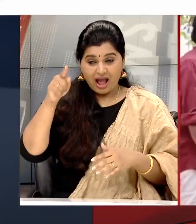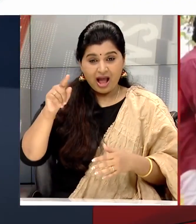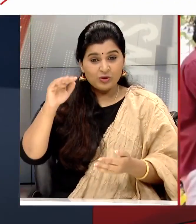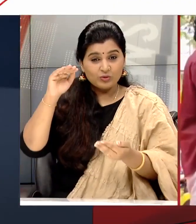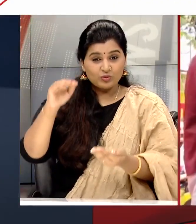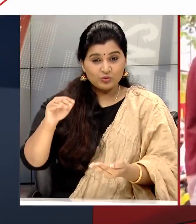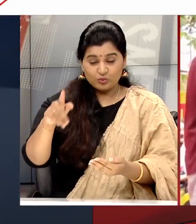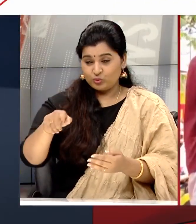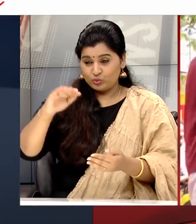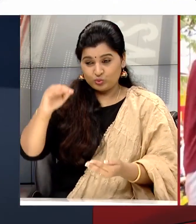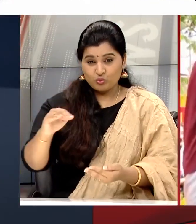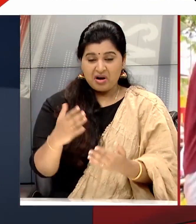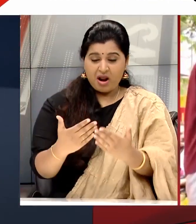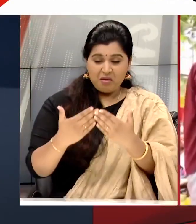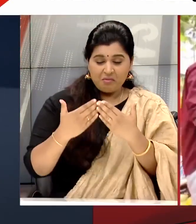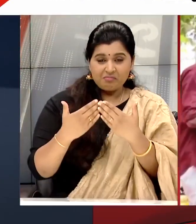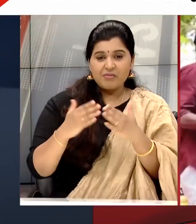അധികൃതർ?